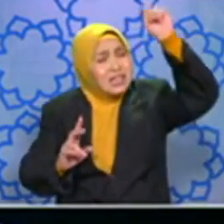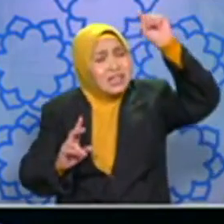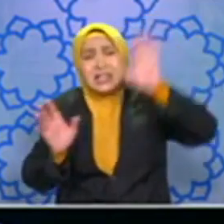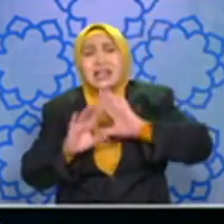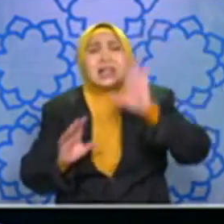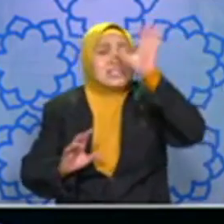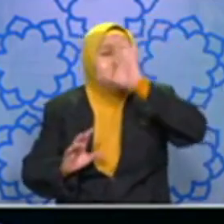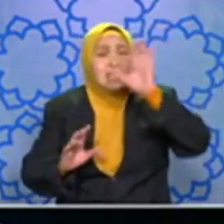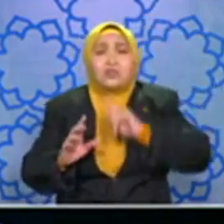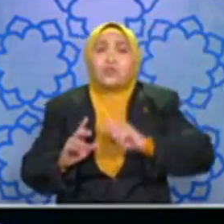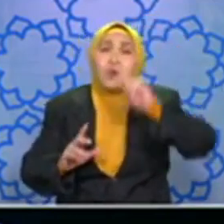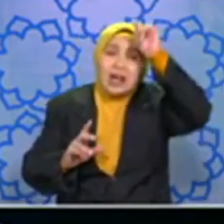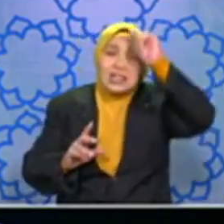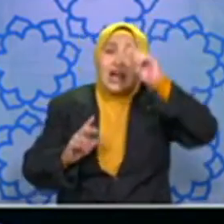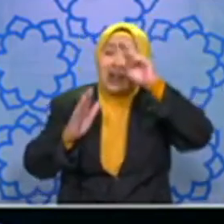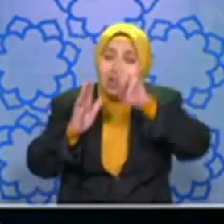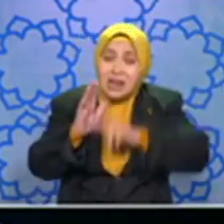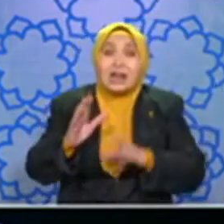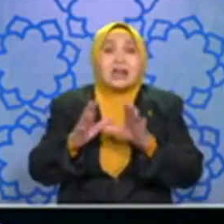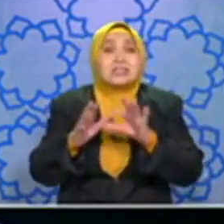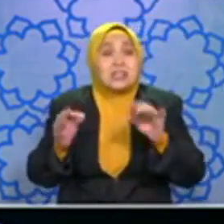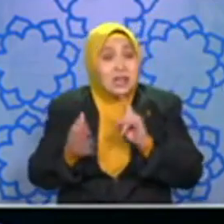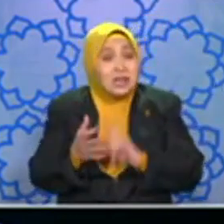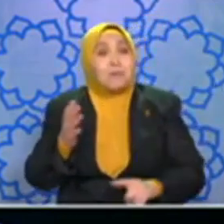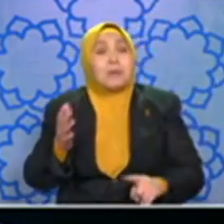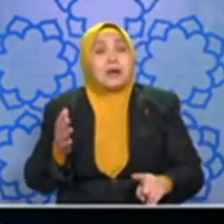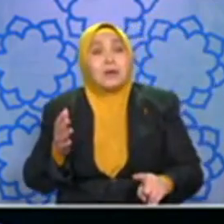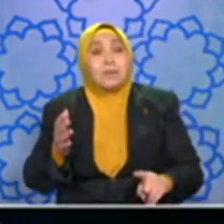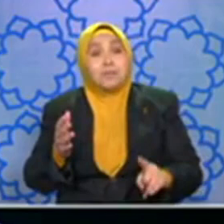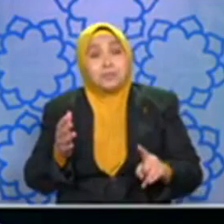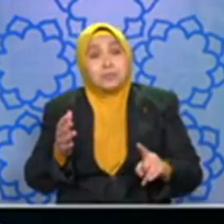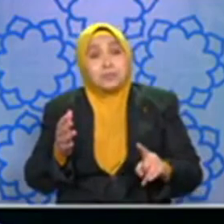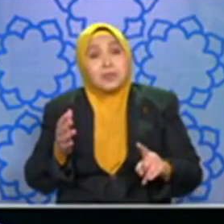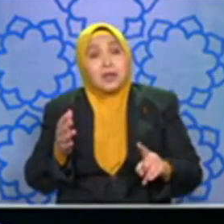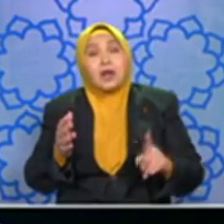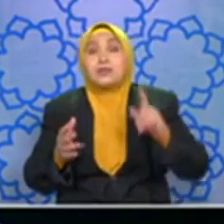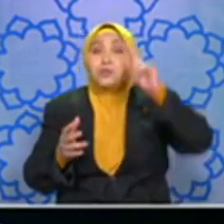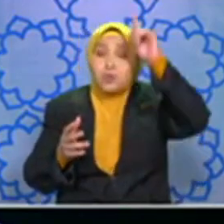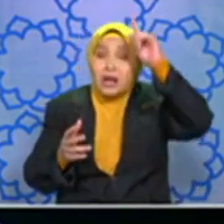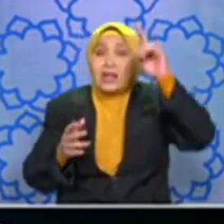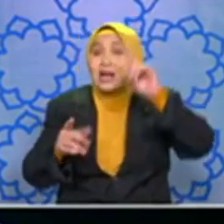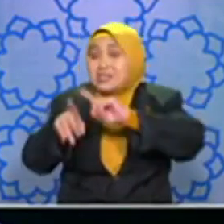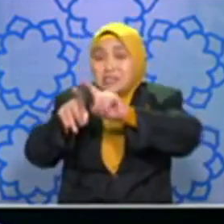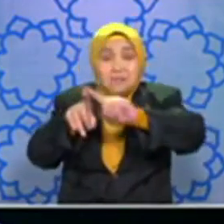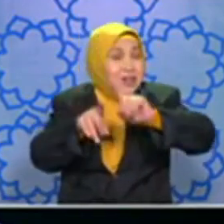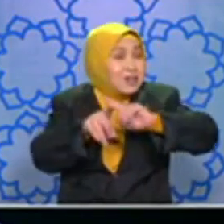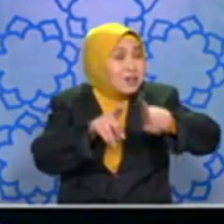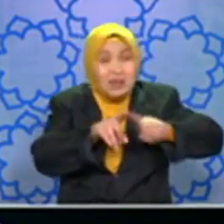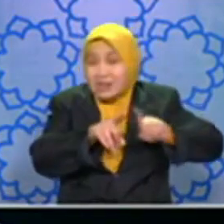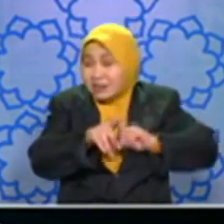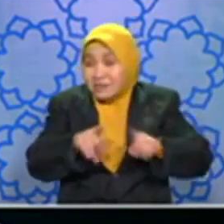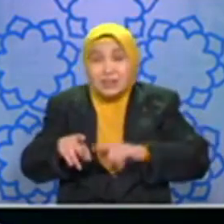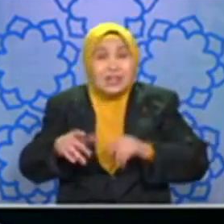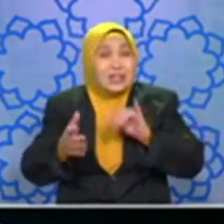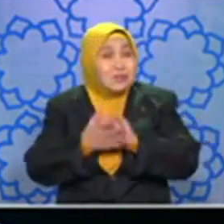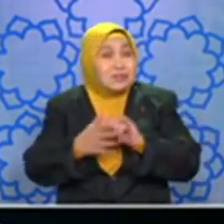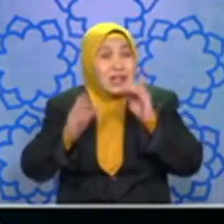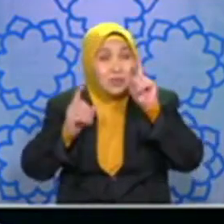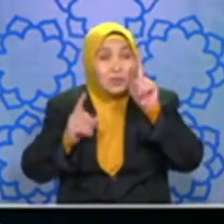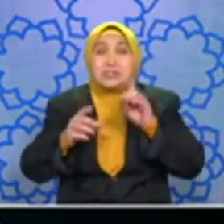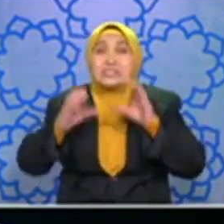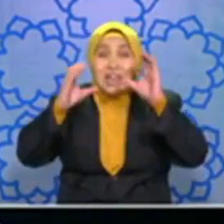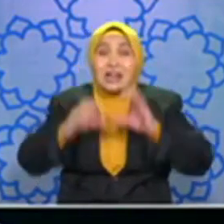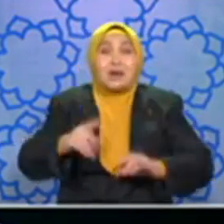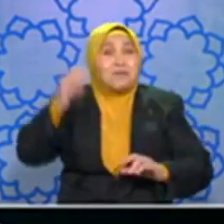Tuhan yang rendah. Nak ceritanya apa? Nak ceritanya Tuhan yang macam-macam itu pun satu idea, cara fikir yang